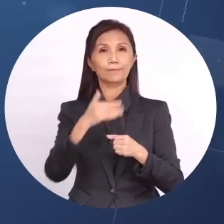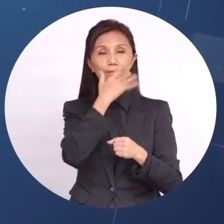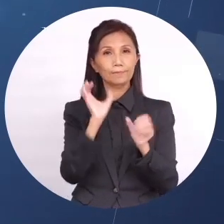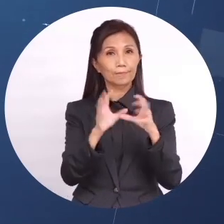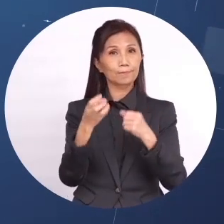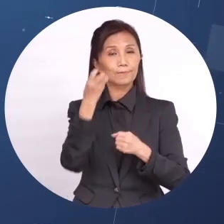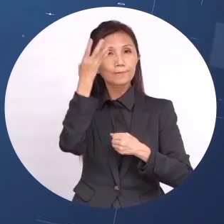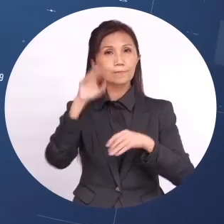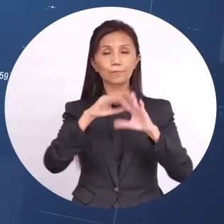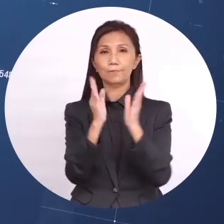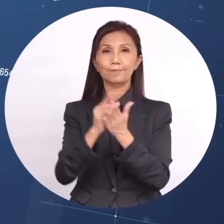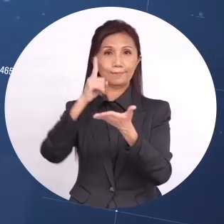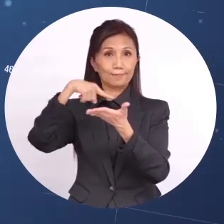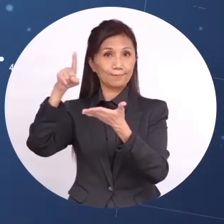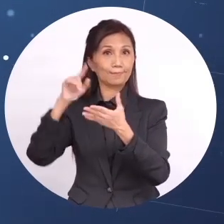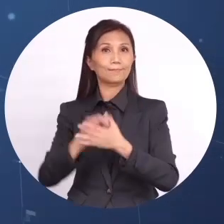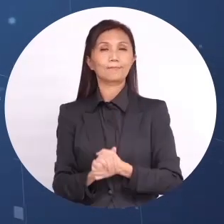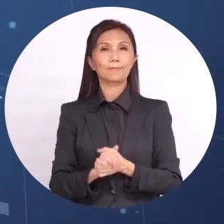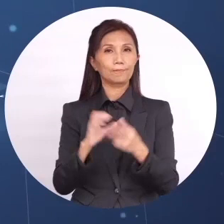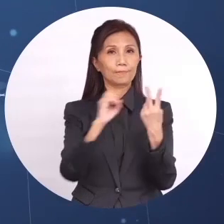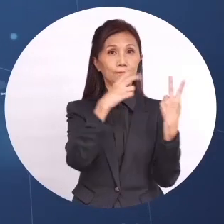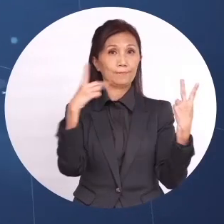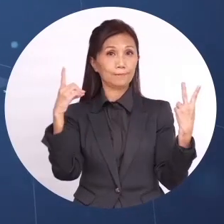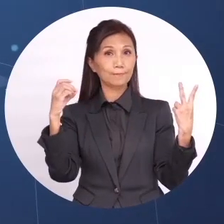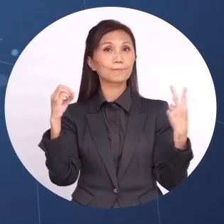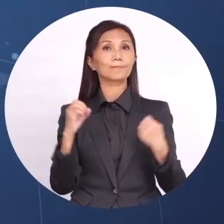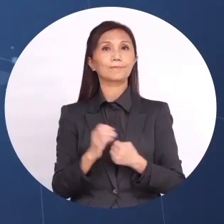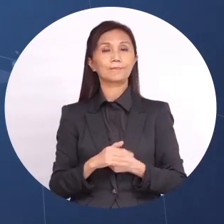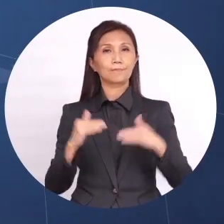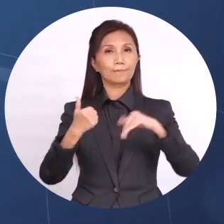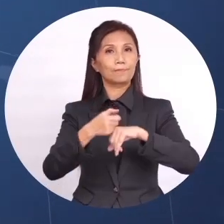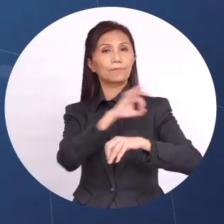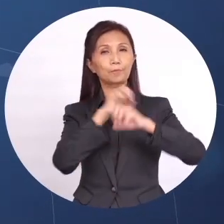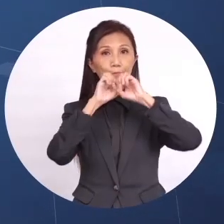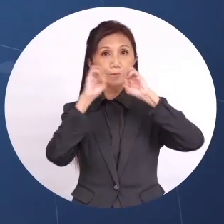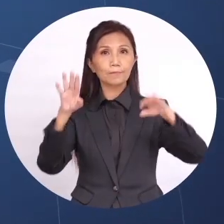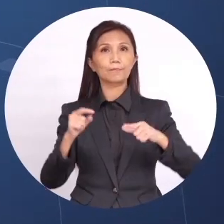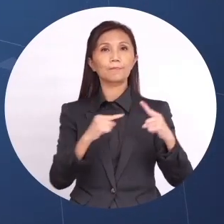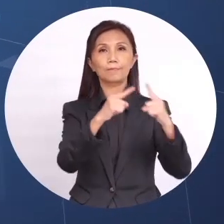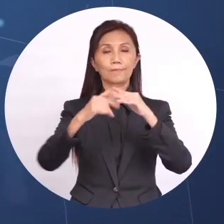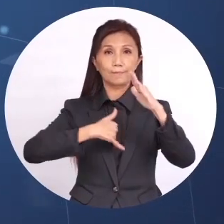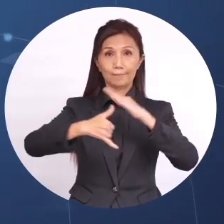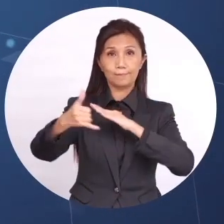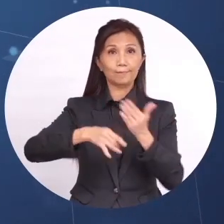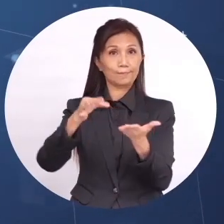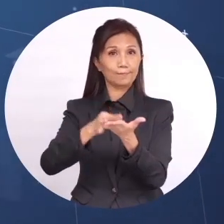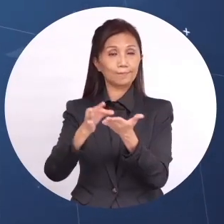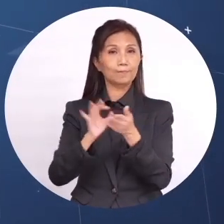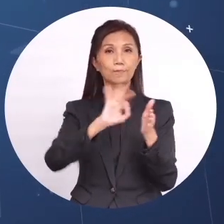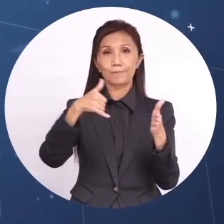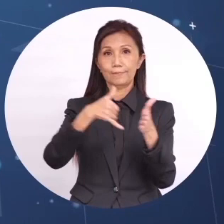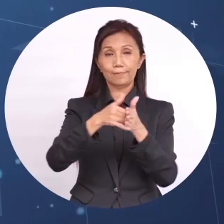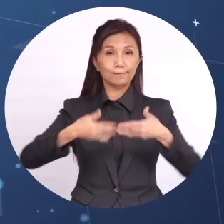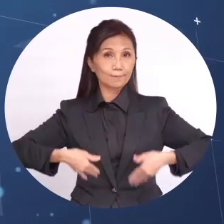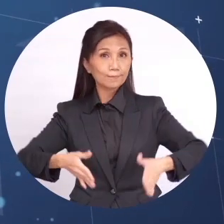歧视条例全面生效。2010年平机会公布 公众可进出的处所无障碍